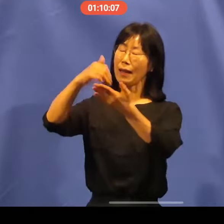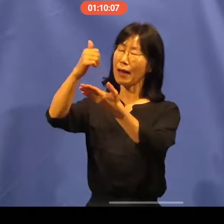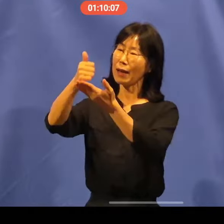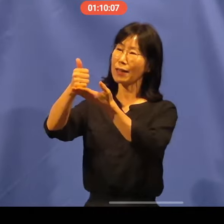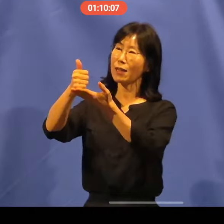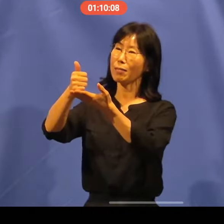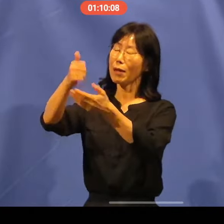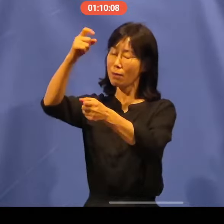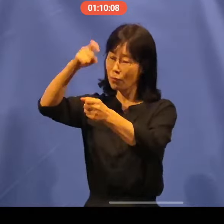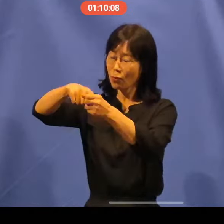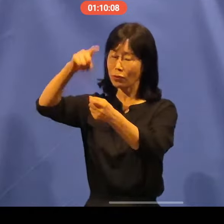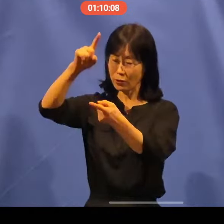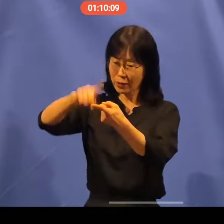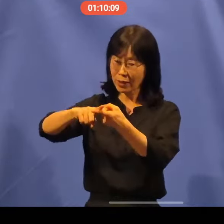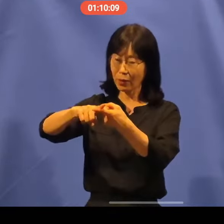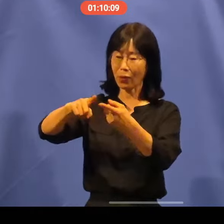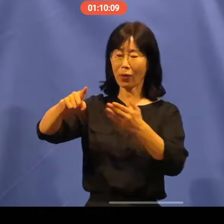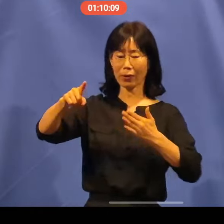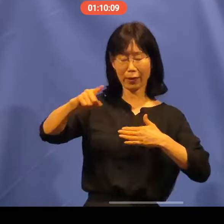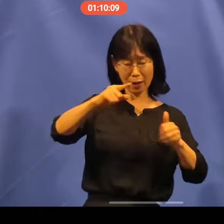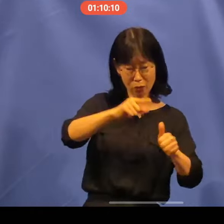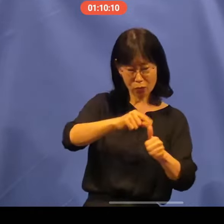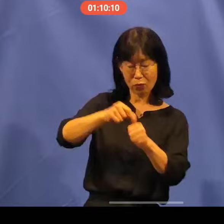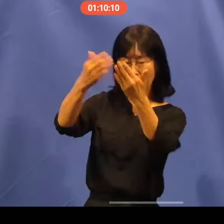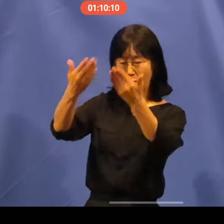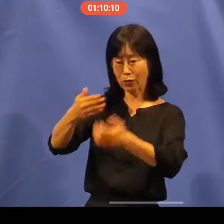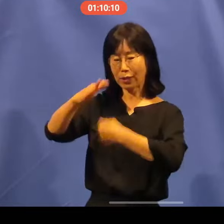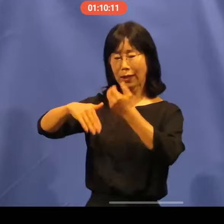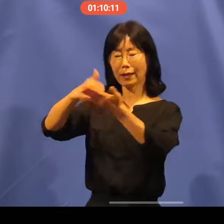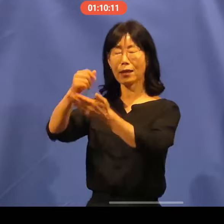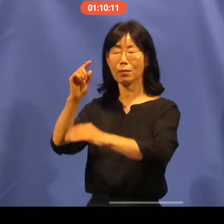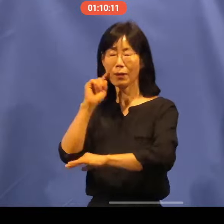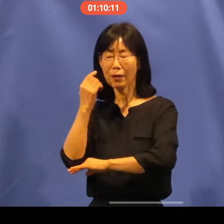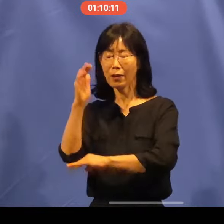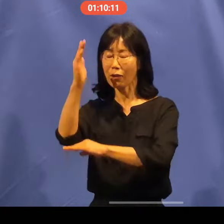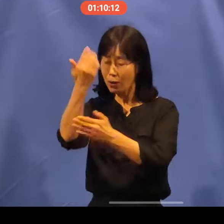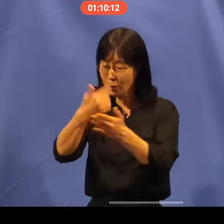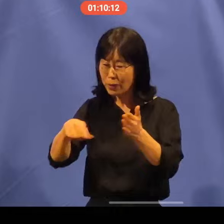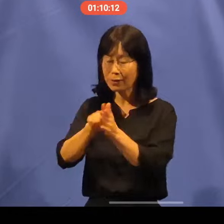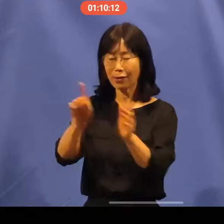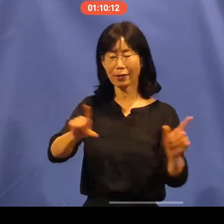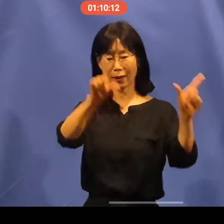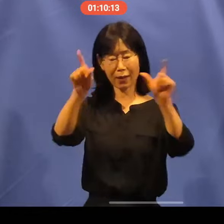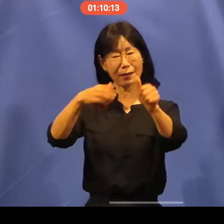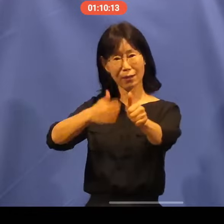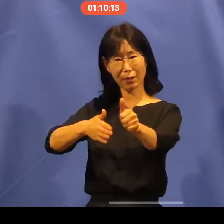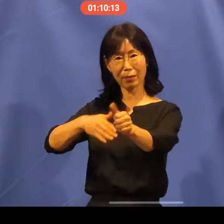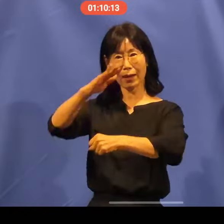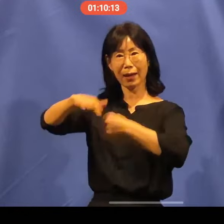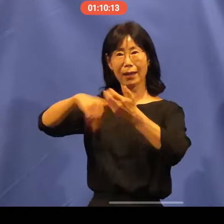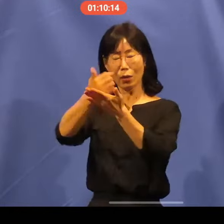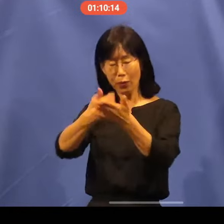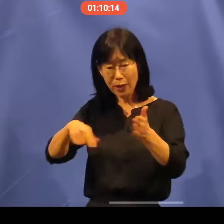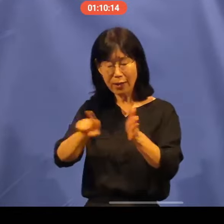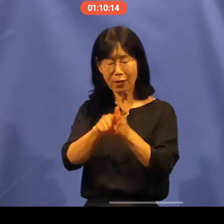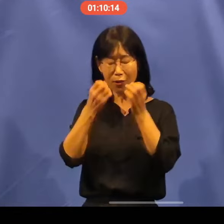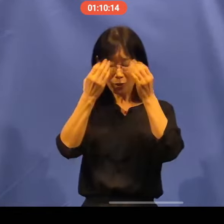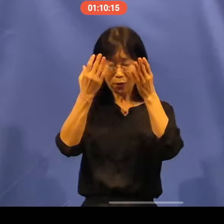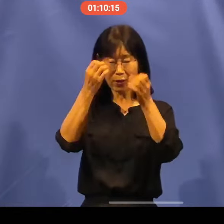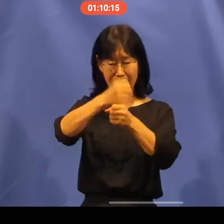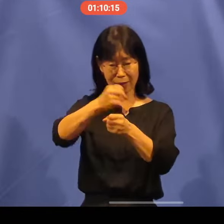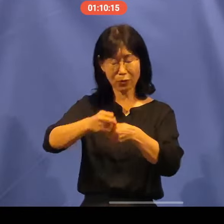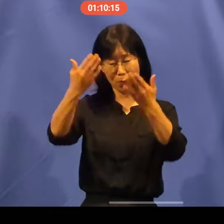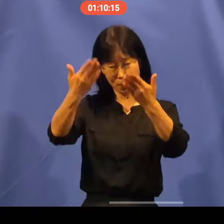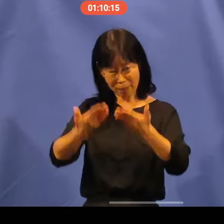목적, 우리를 구원하신 목적, 그분의 영광을 위하여. 우리는 하나님을 위하여 창조된 자들이에요.